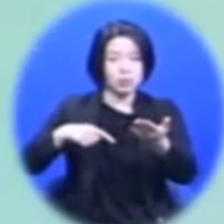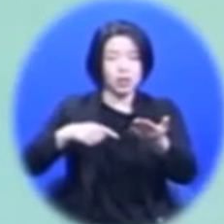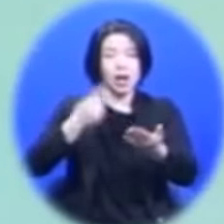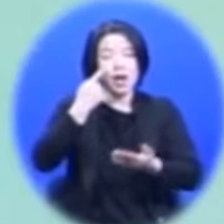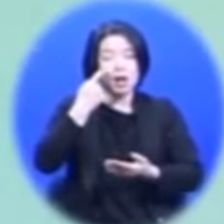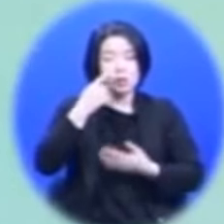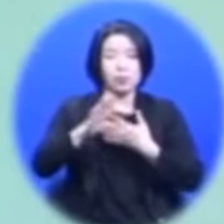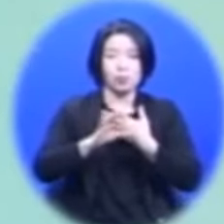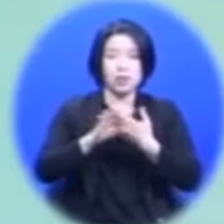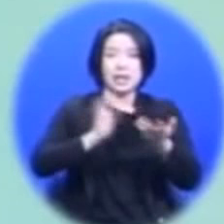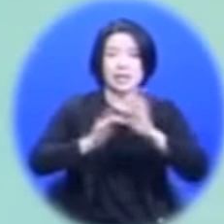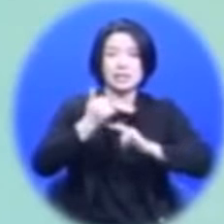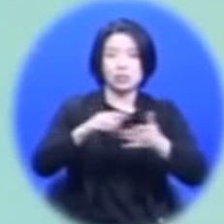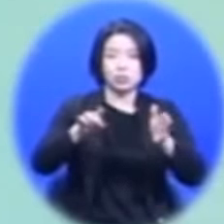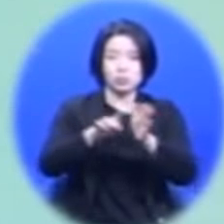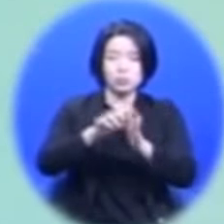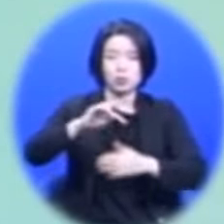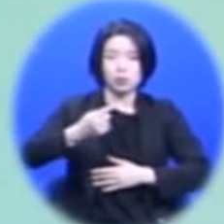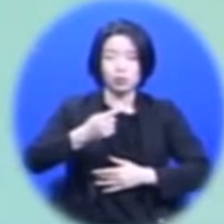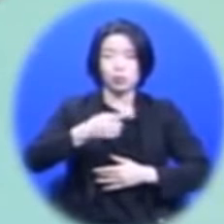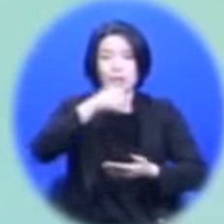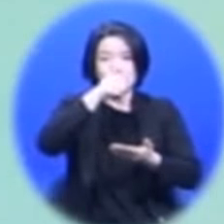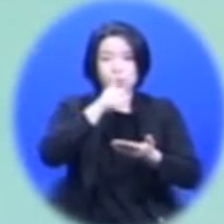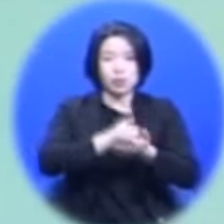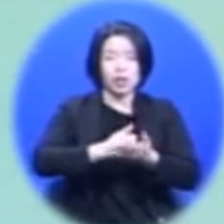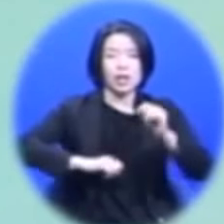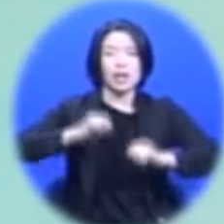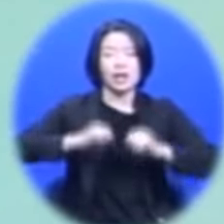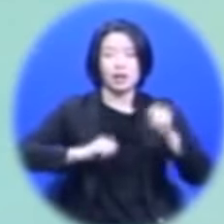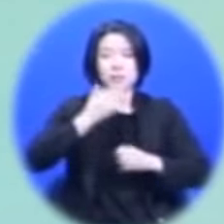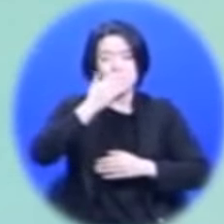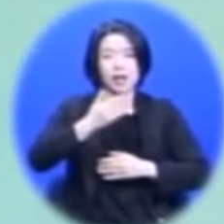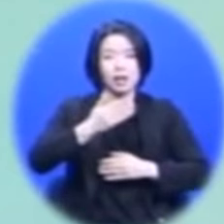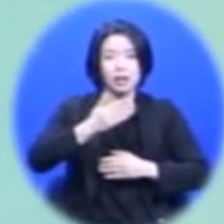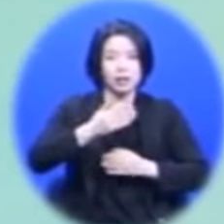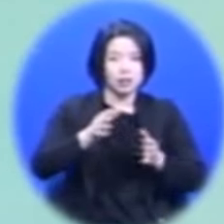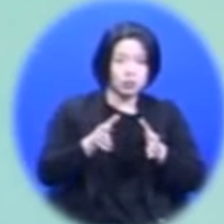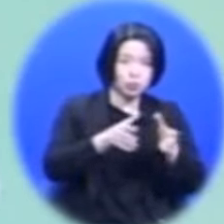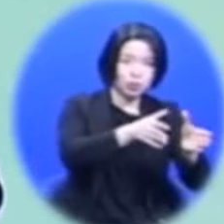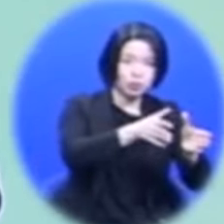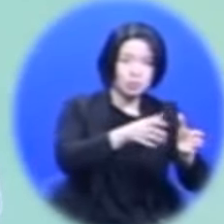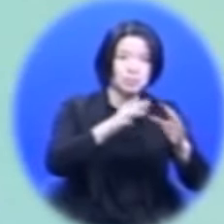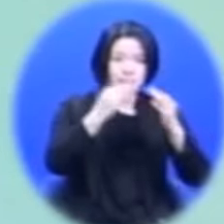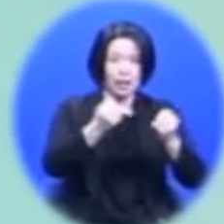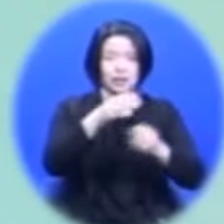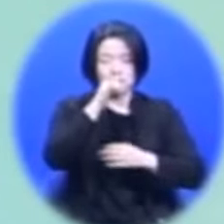아마 예수 믿어도 죄 짓고 산다 쪽으로 더 많은 표가 갈 거예요.